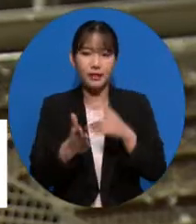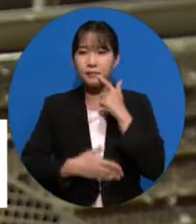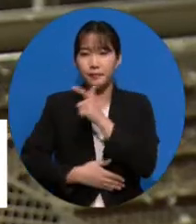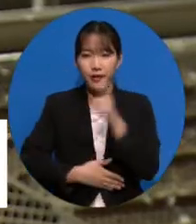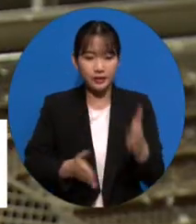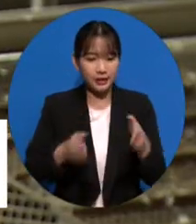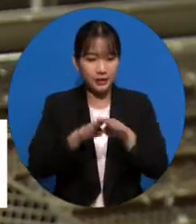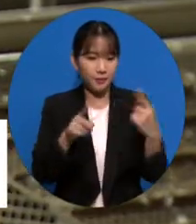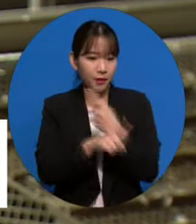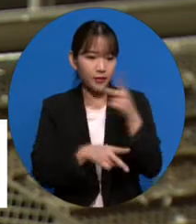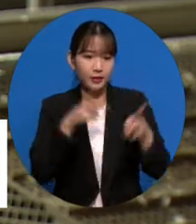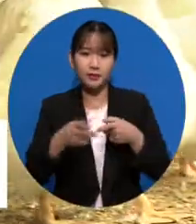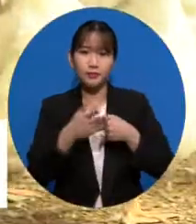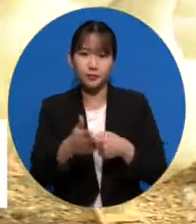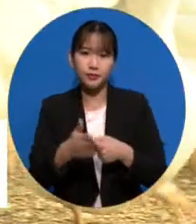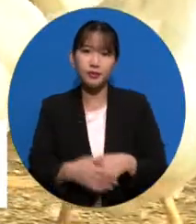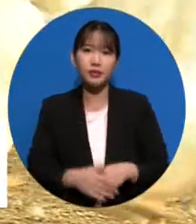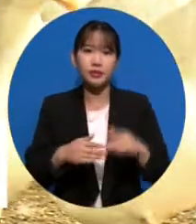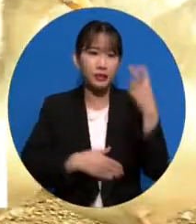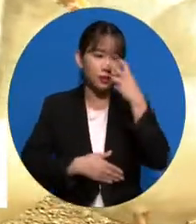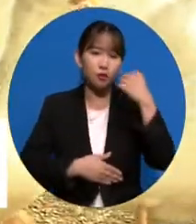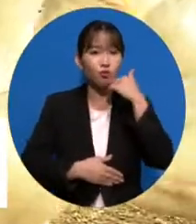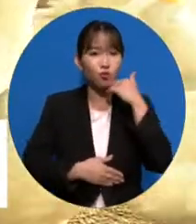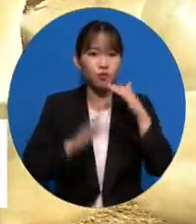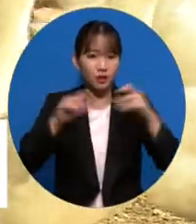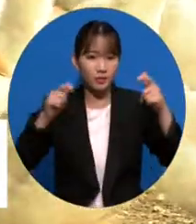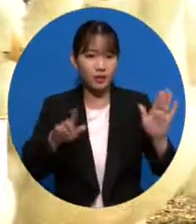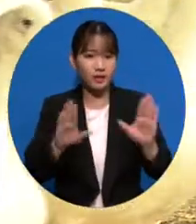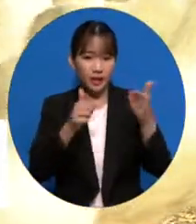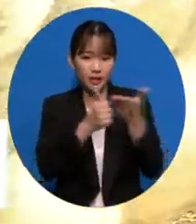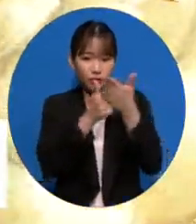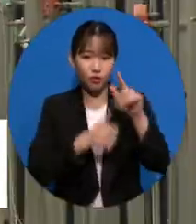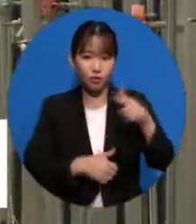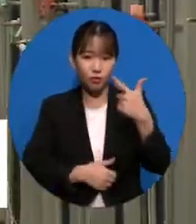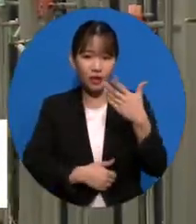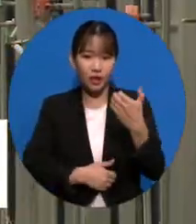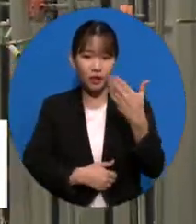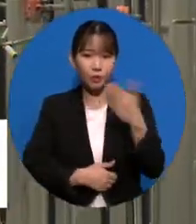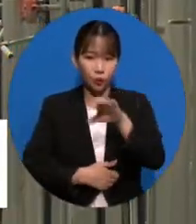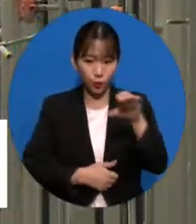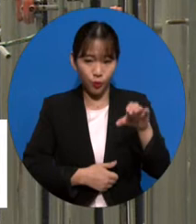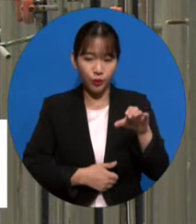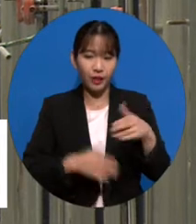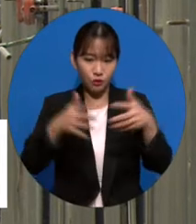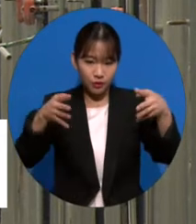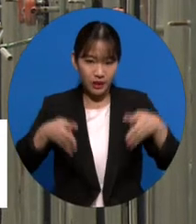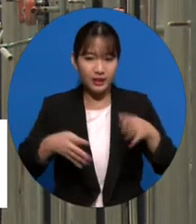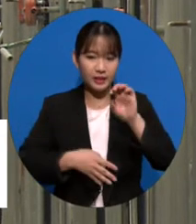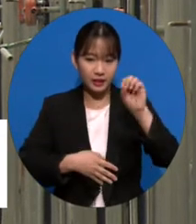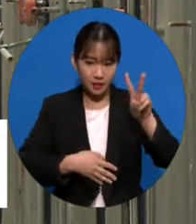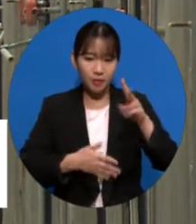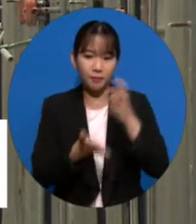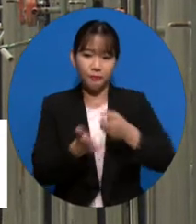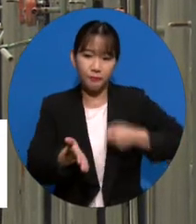시설개선 사업을 추진합니다 점검 대상은 돈의 가득 농장 600원 9 곳으로 울타리와 cctv 등